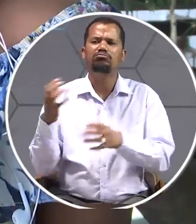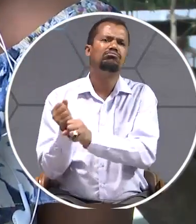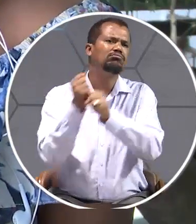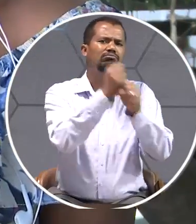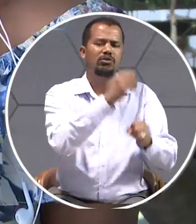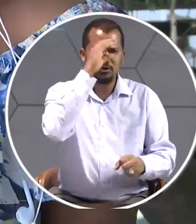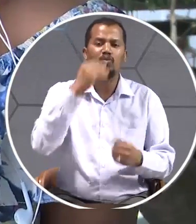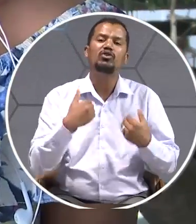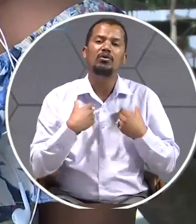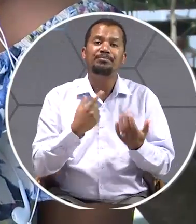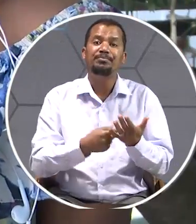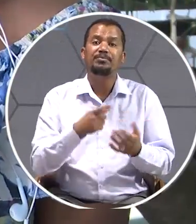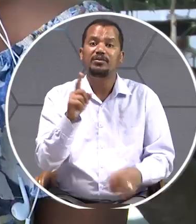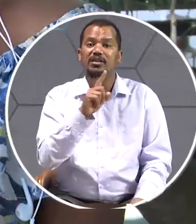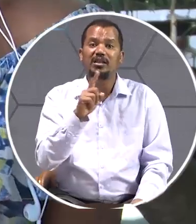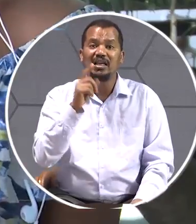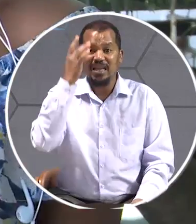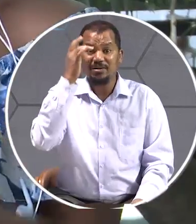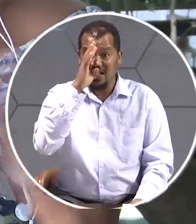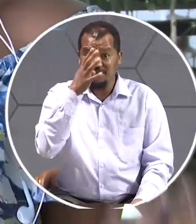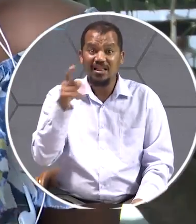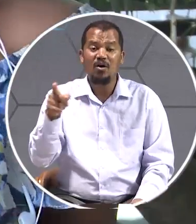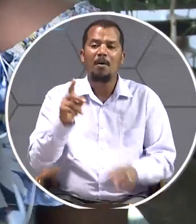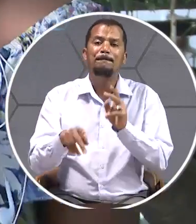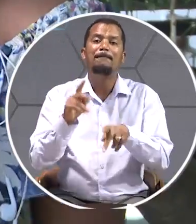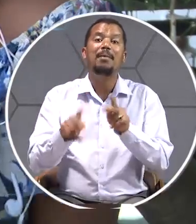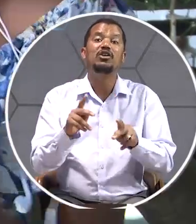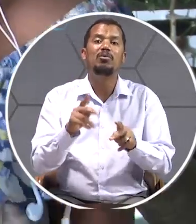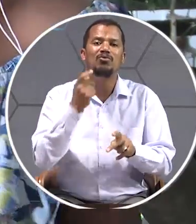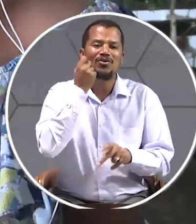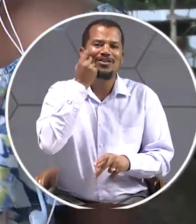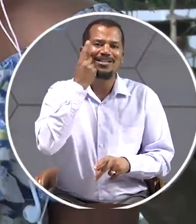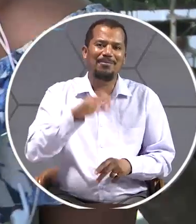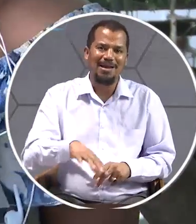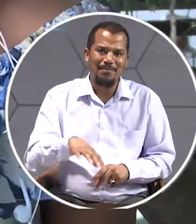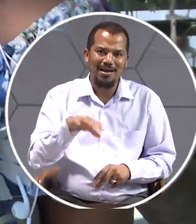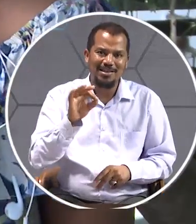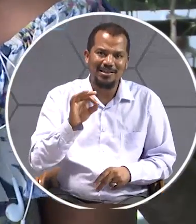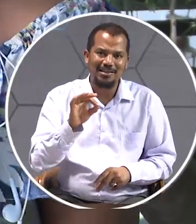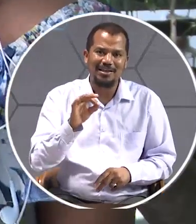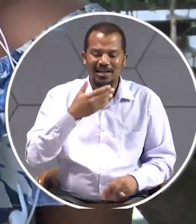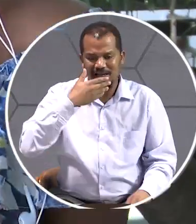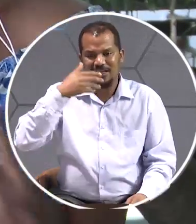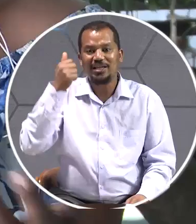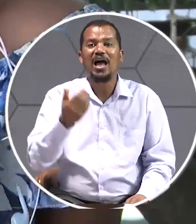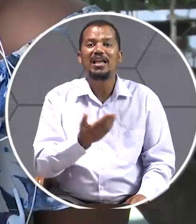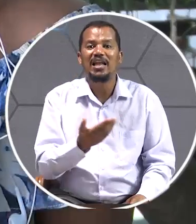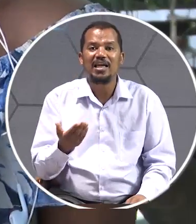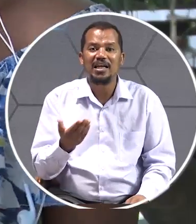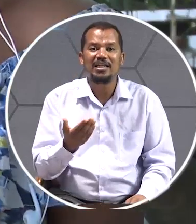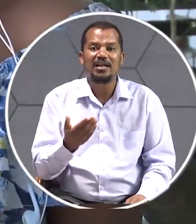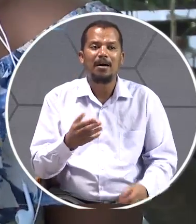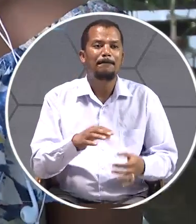የሚያመጡ ሰዎች አሉ። ያ የተፈጠረው ምን ለምን መሰለሽ ማህበረሰቡ ግንዛቤ ከማግኘት አኳያ የተሻለ ነገር